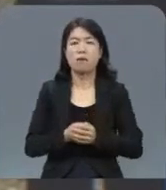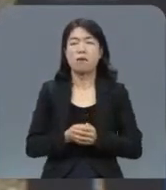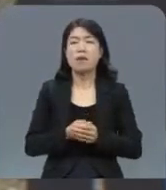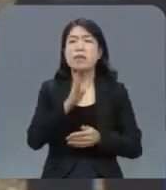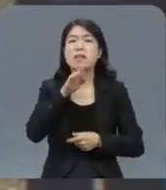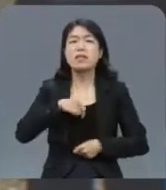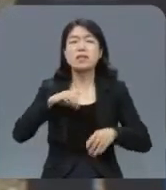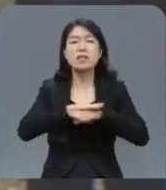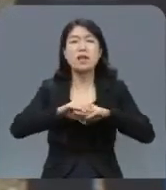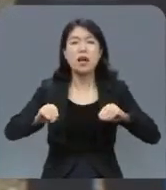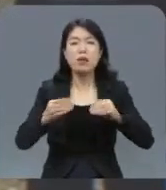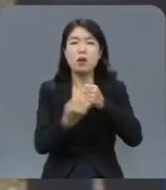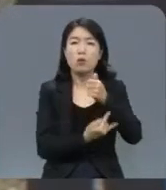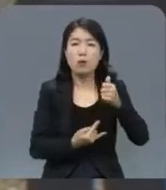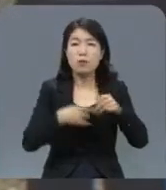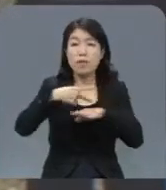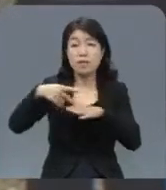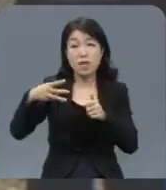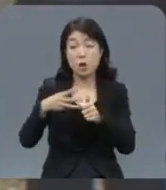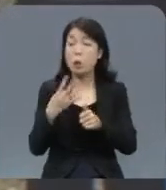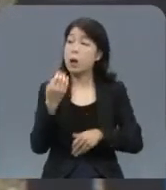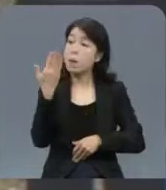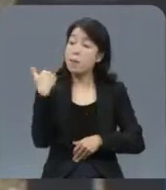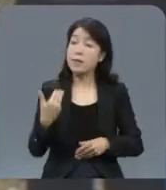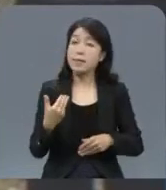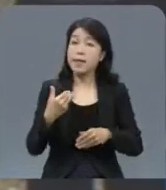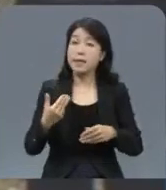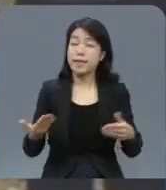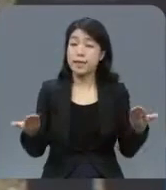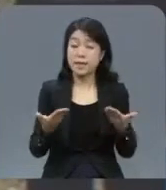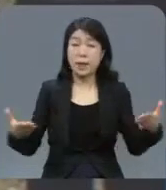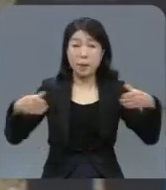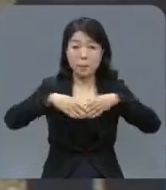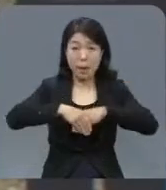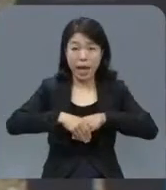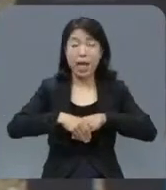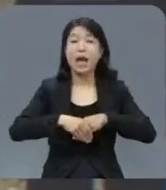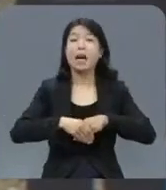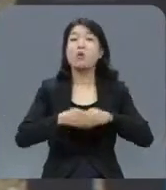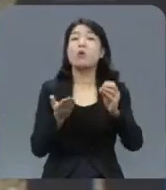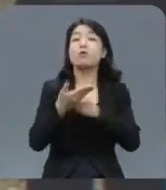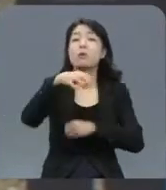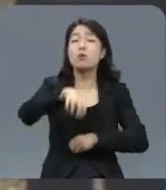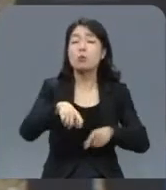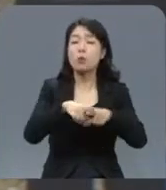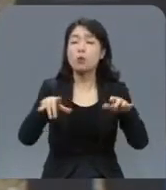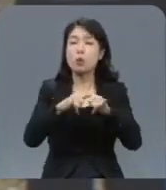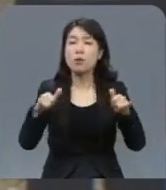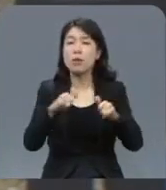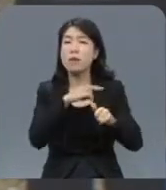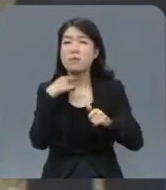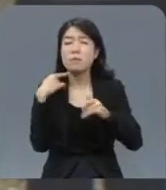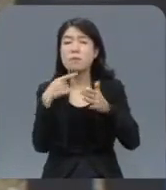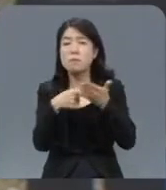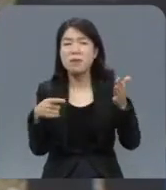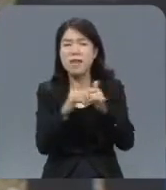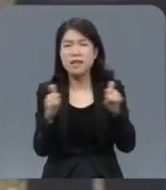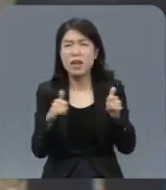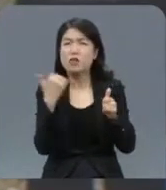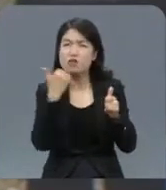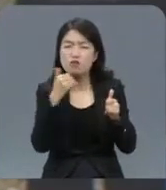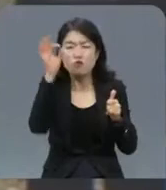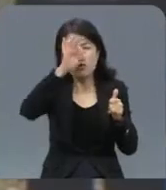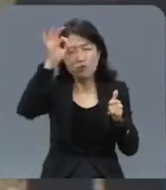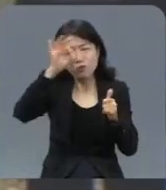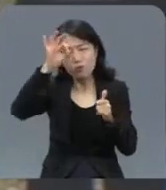진실화해위 위원회와 신안군 2 최근 양해각서를 체결하고 섬지역 의 민간인 희생자 찾기에 나섰습니다 김광균 기자의